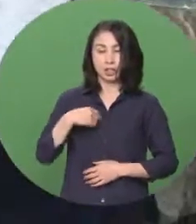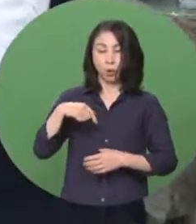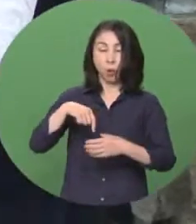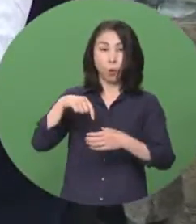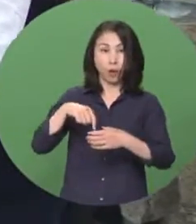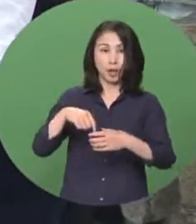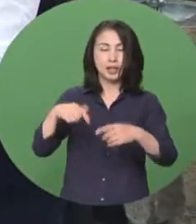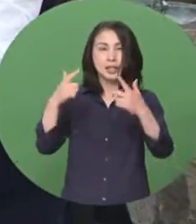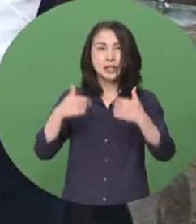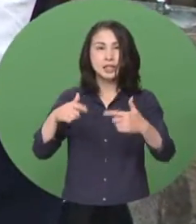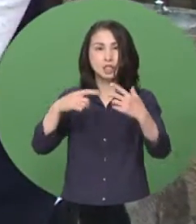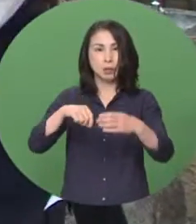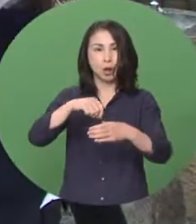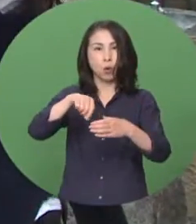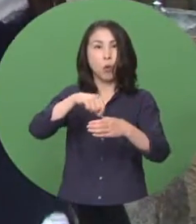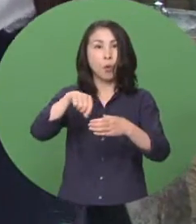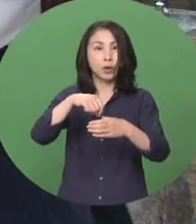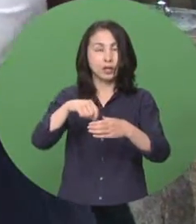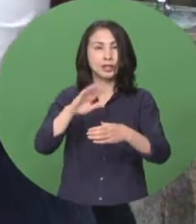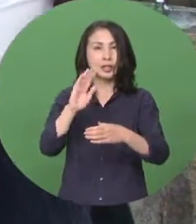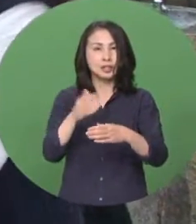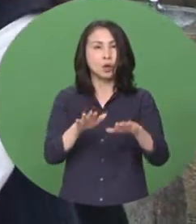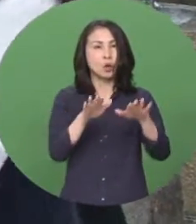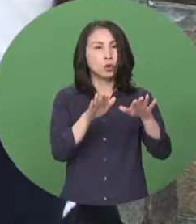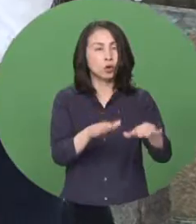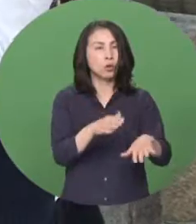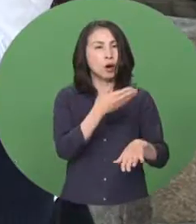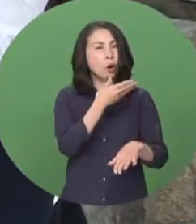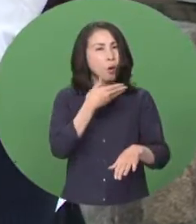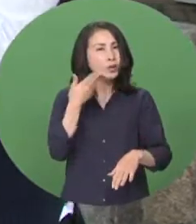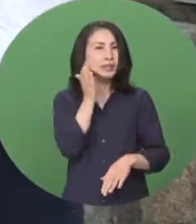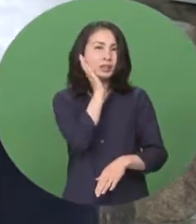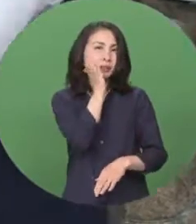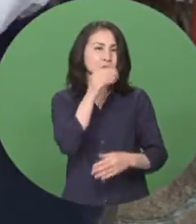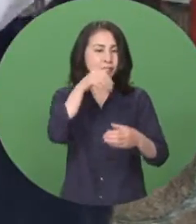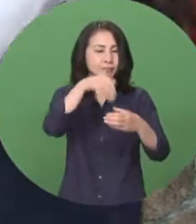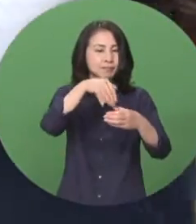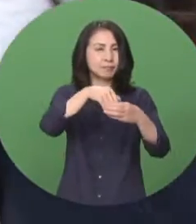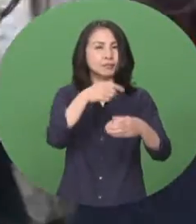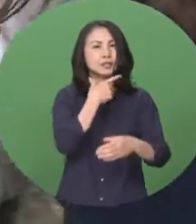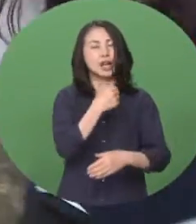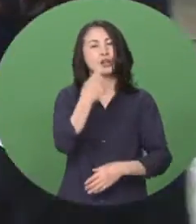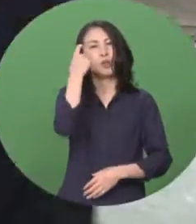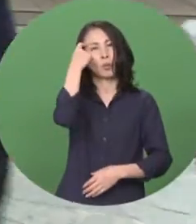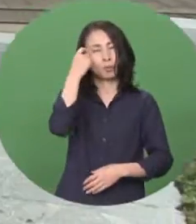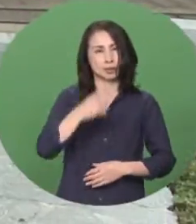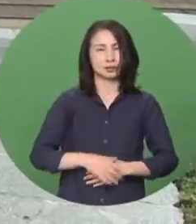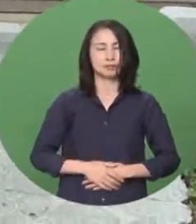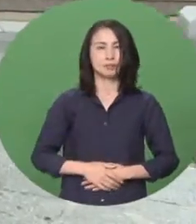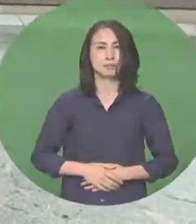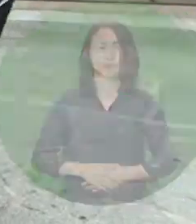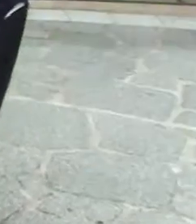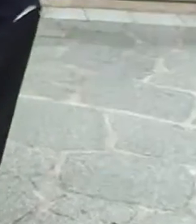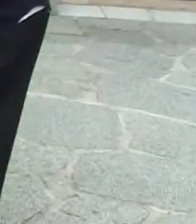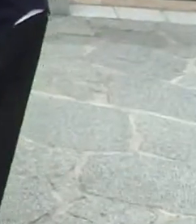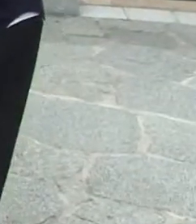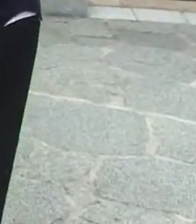ました。普段はコーヒー入れてるけど、今日は美味しいお水を入れたいと思います。これかな。